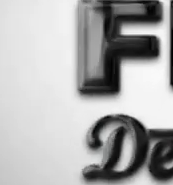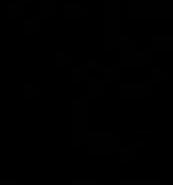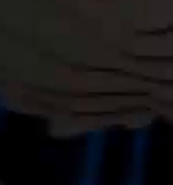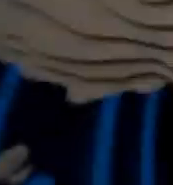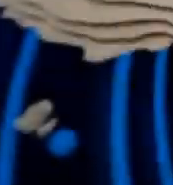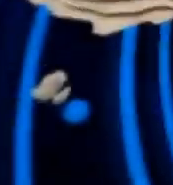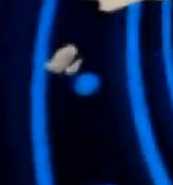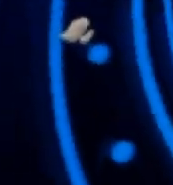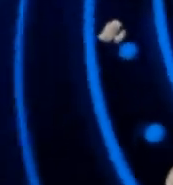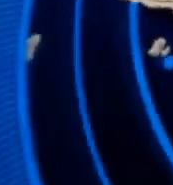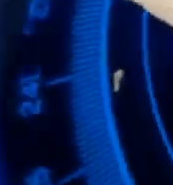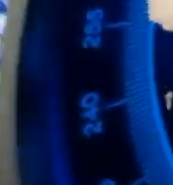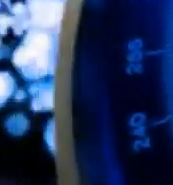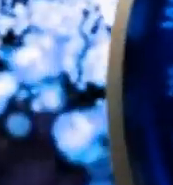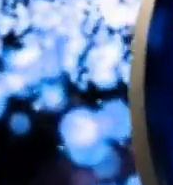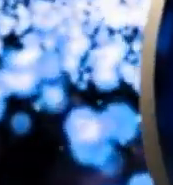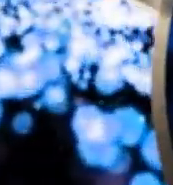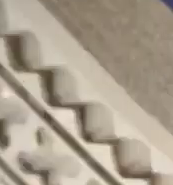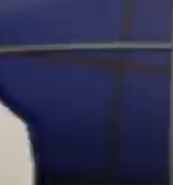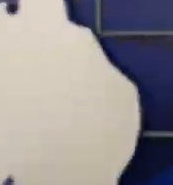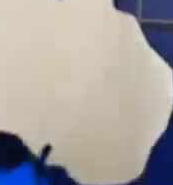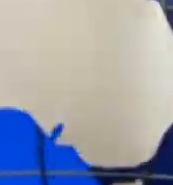की धड़कन.